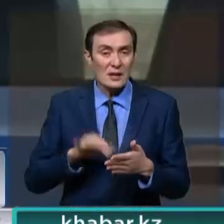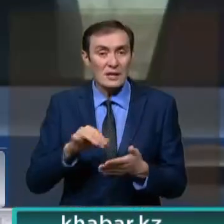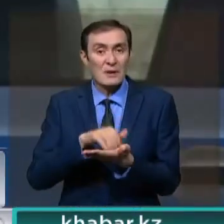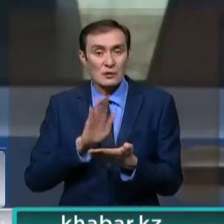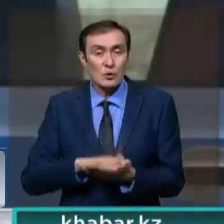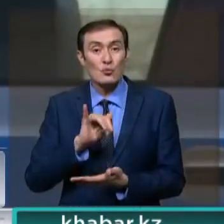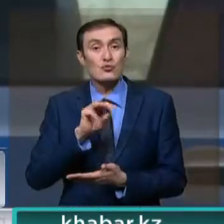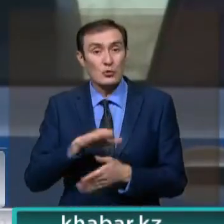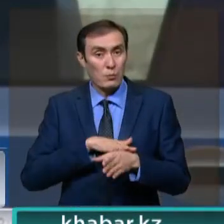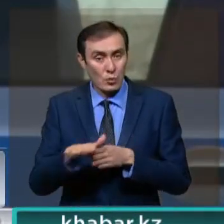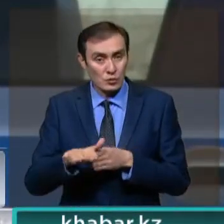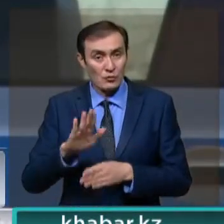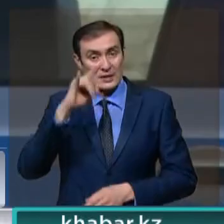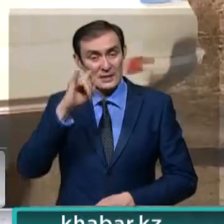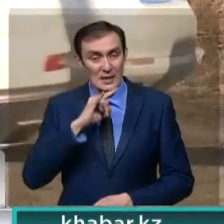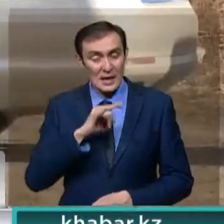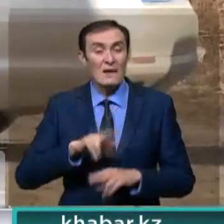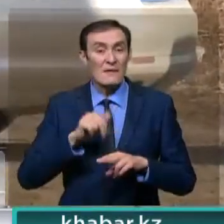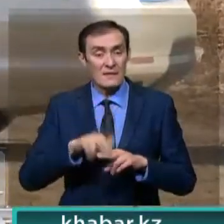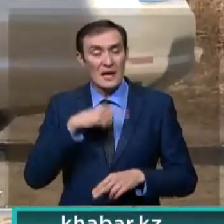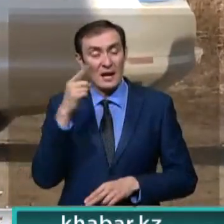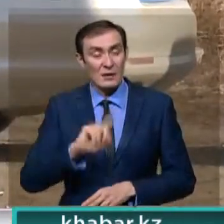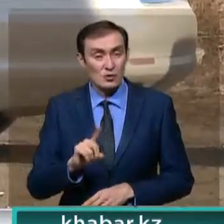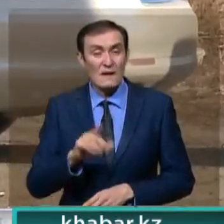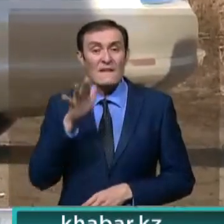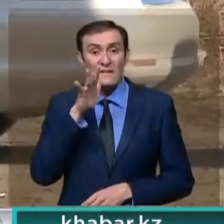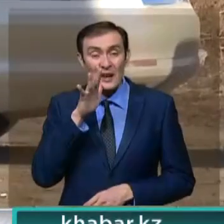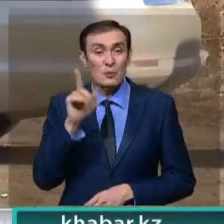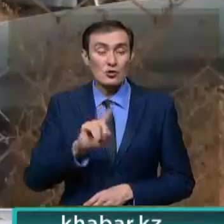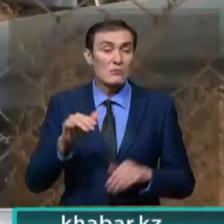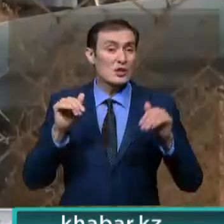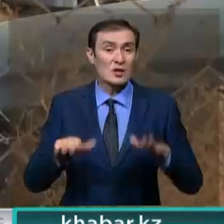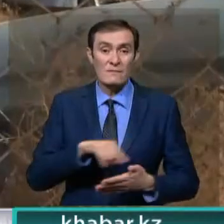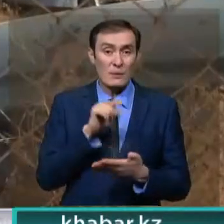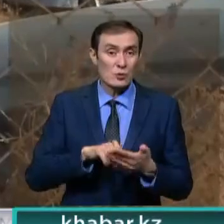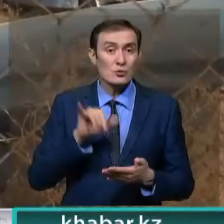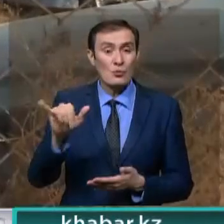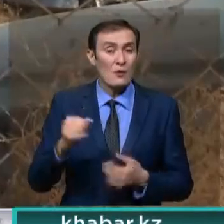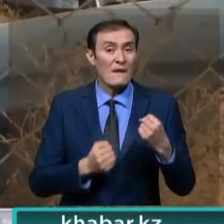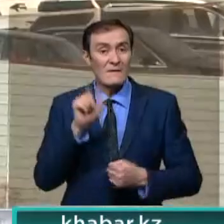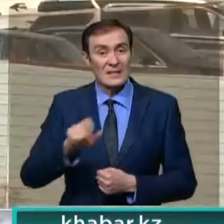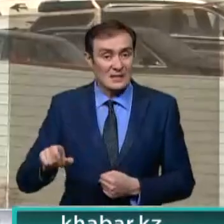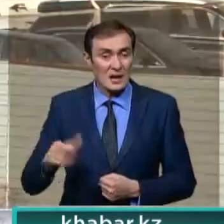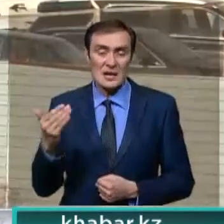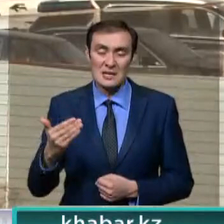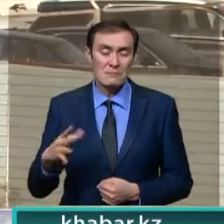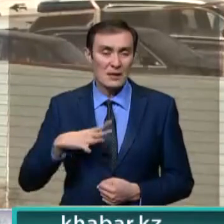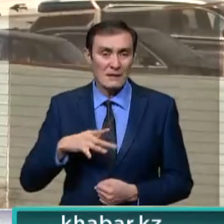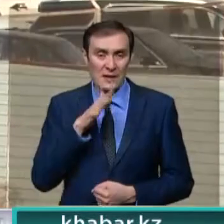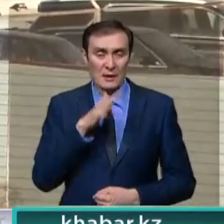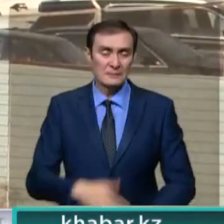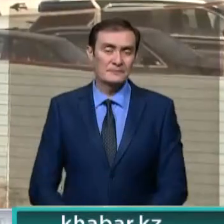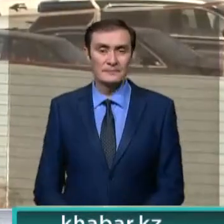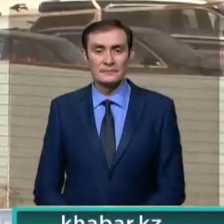транспорта на учет в нашей стране. В МВД отмечают, время на то, чтобы решить вопрос у автолюбителей было. Тимур Казагулов,